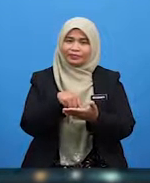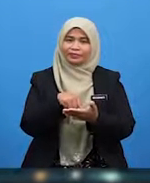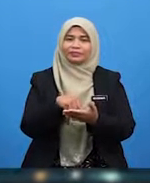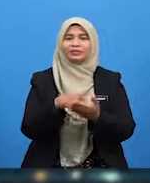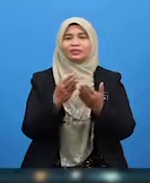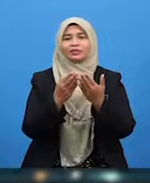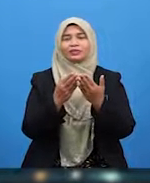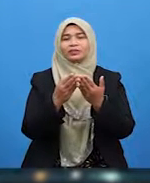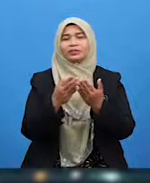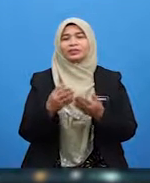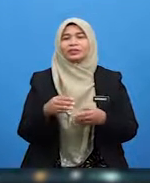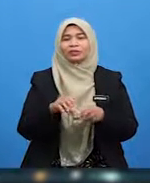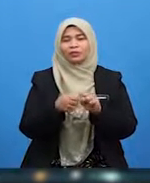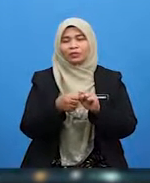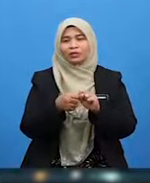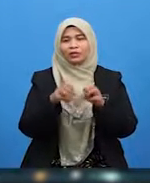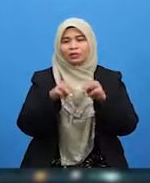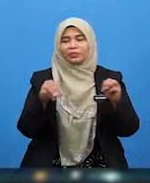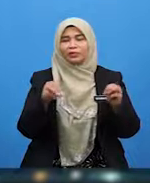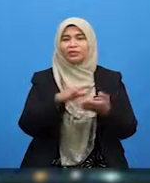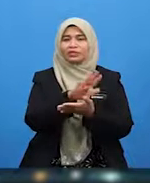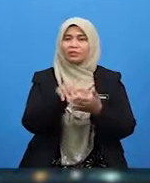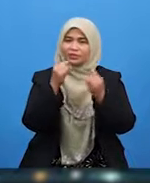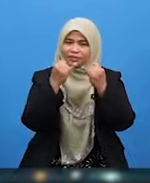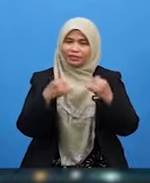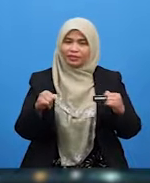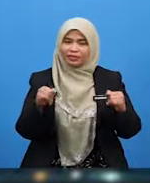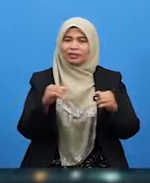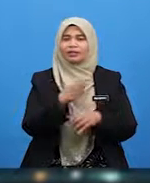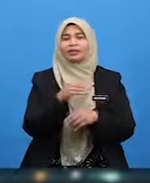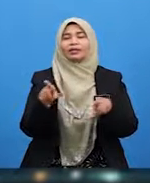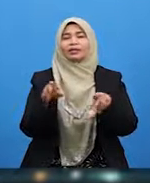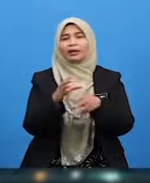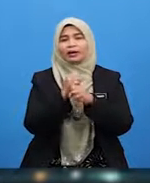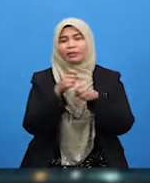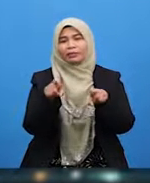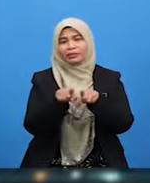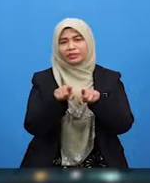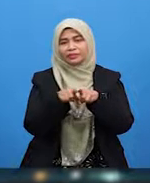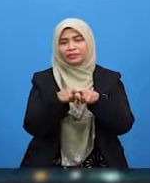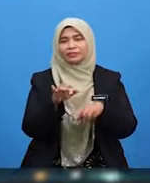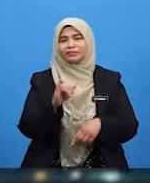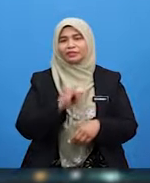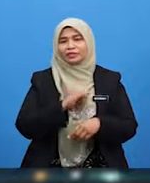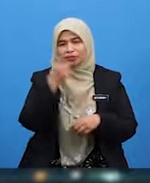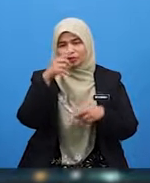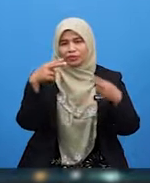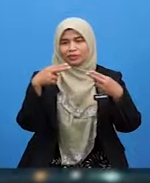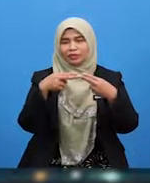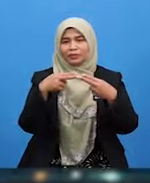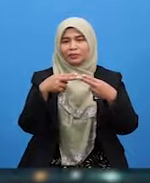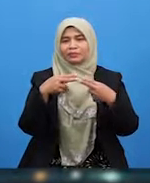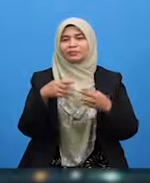ini semoga murid-murid sihat sejahtera dan dapat bersama-sama saya untuk menyambung lagi pembelajaran kita dalam